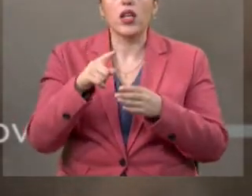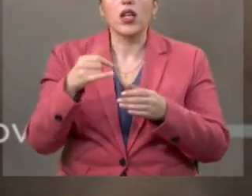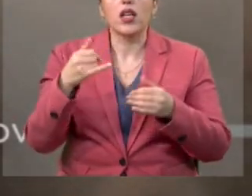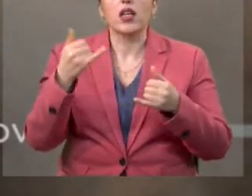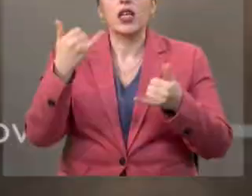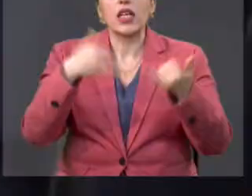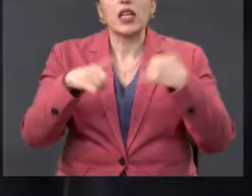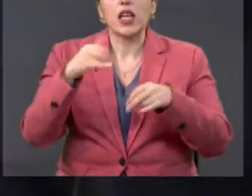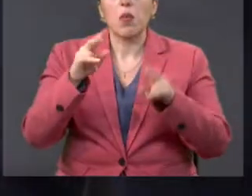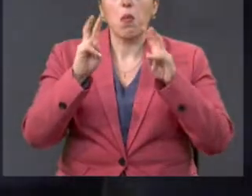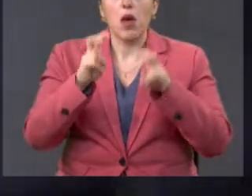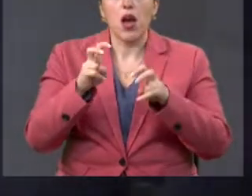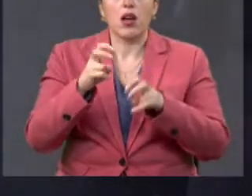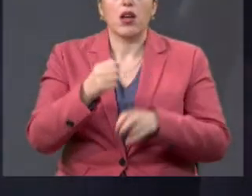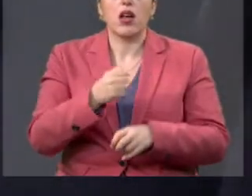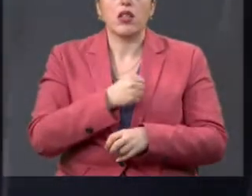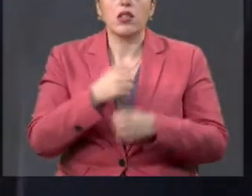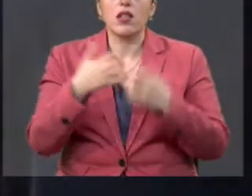քիմիական զենք օգտագործել։